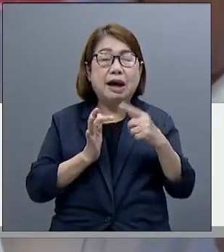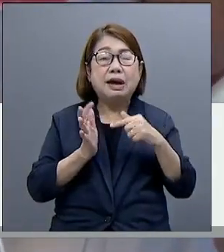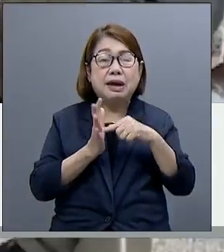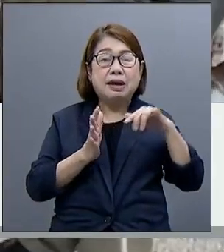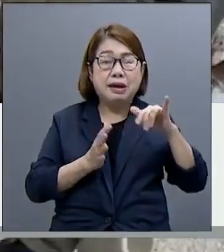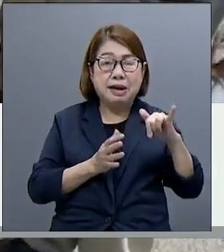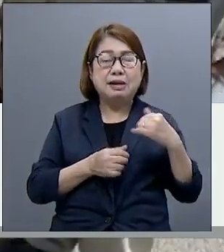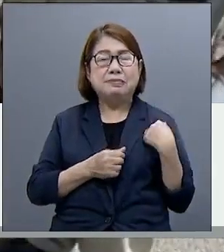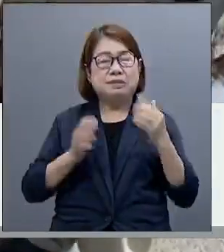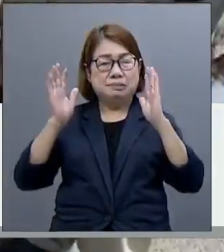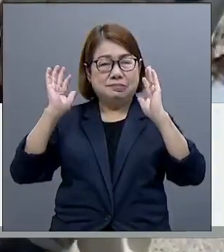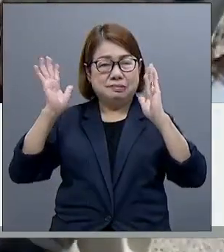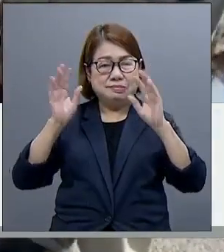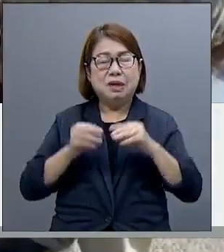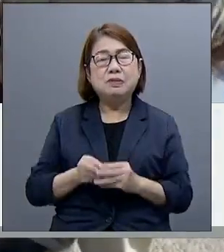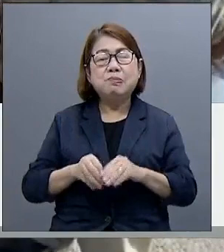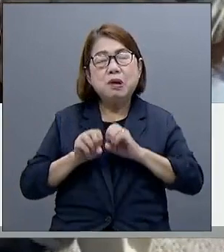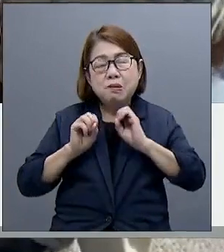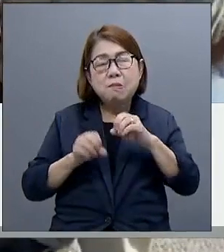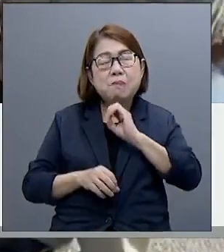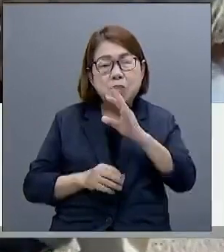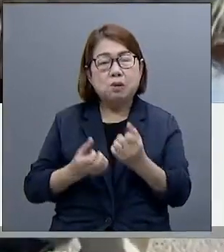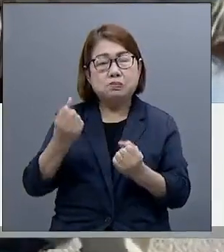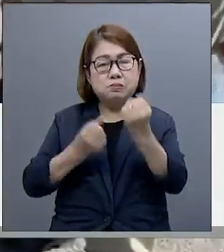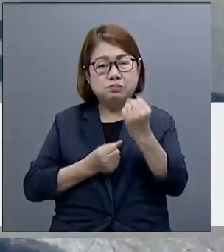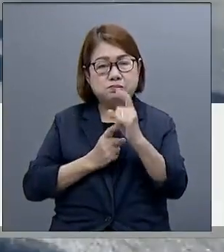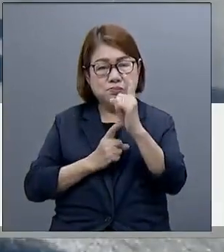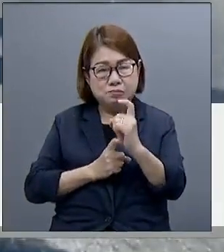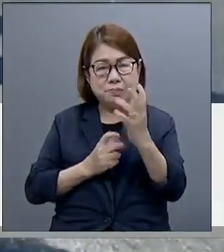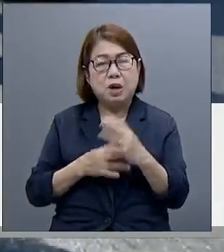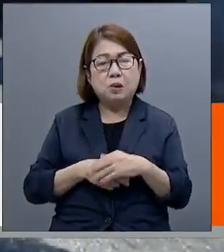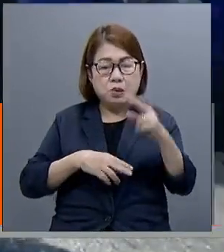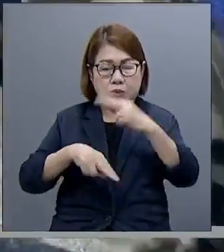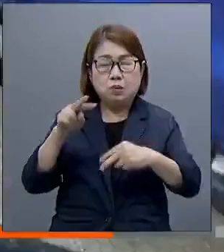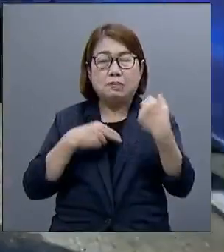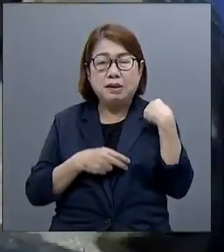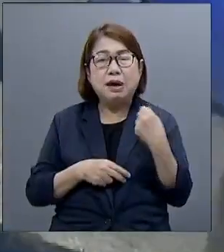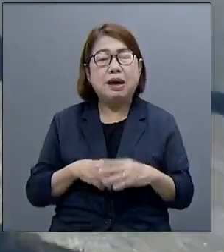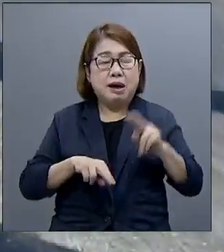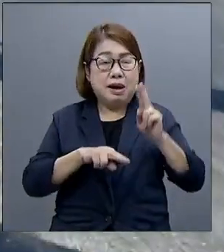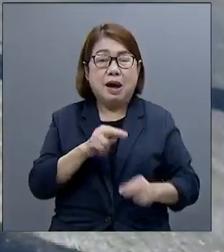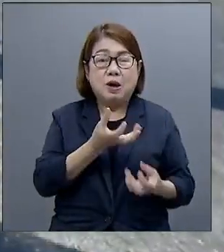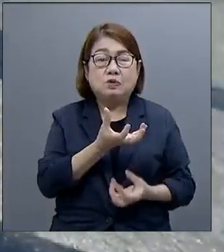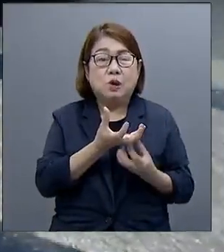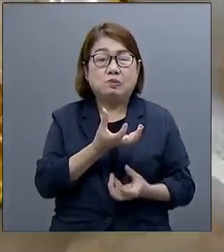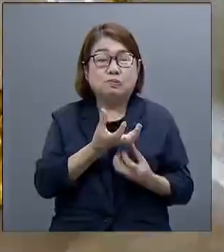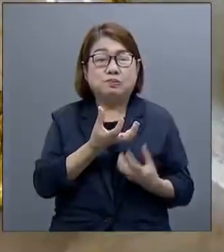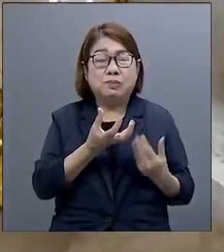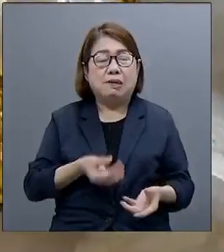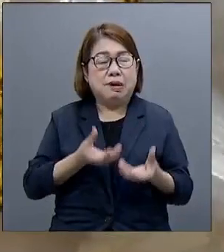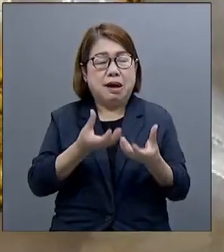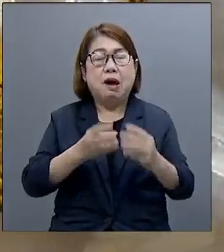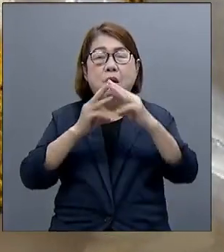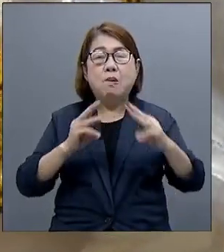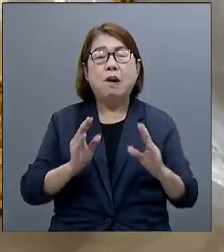กิจกรรมรณรงค์ขับขี่ปลอดภัยเฝ้าระวังอุบัติเหตุก็มีการแจกไข่ต้มสุขปลุกเสกจากวัดนาคาวาส